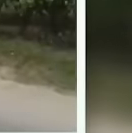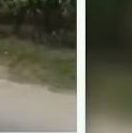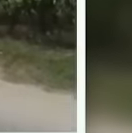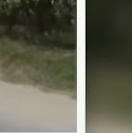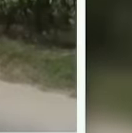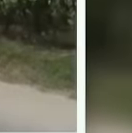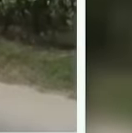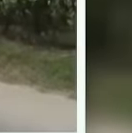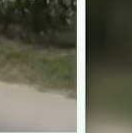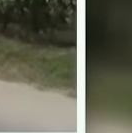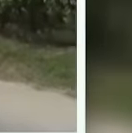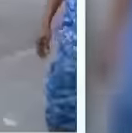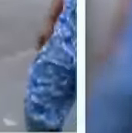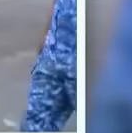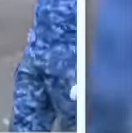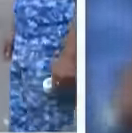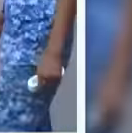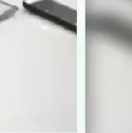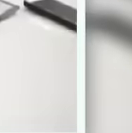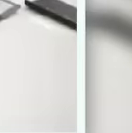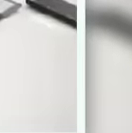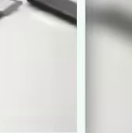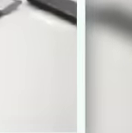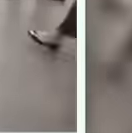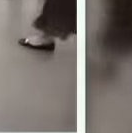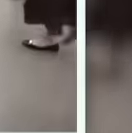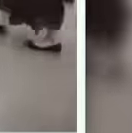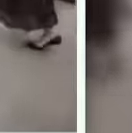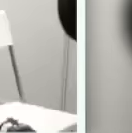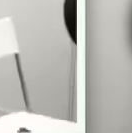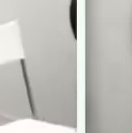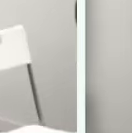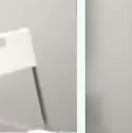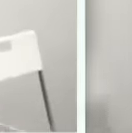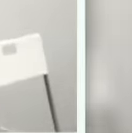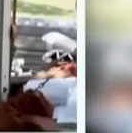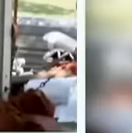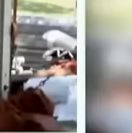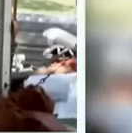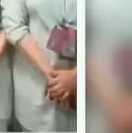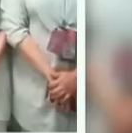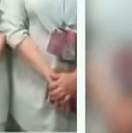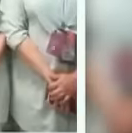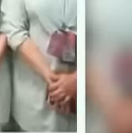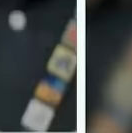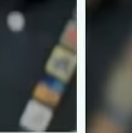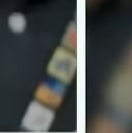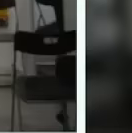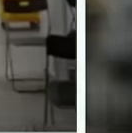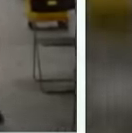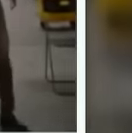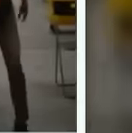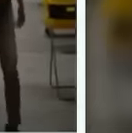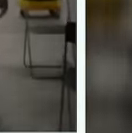sebanyak 1,400 PPV sedang beroperasi di seluruh negara. Selain daripada PPV Mega, kita sebenarnya telah membuka